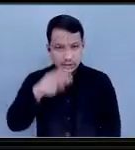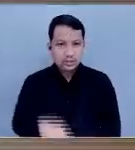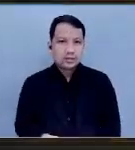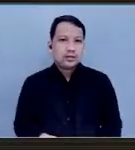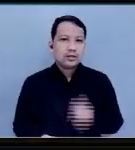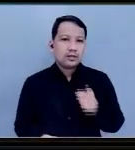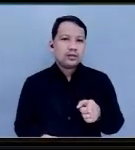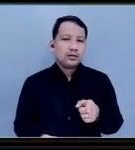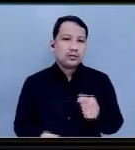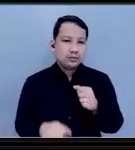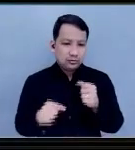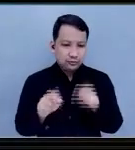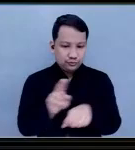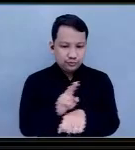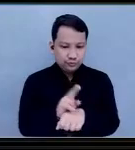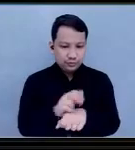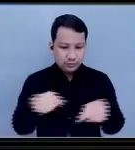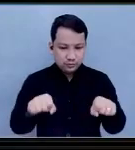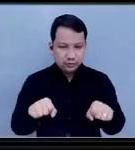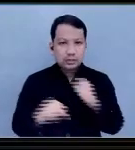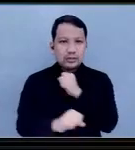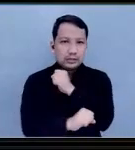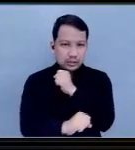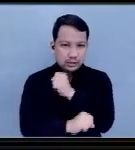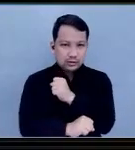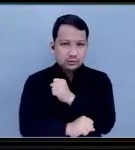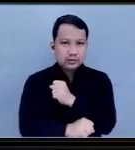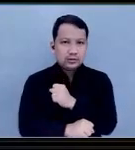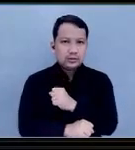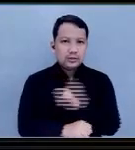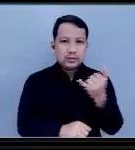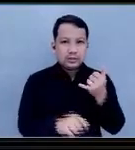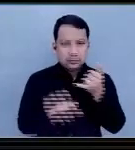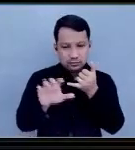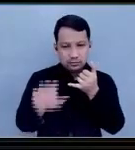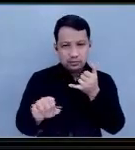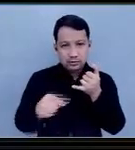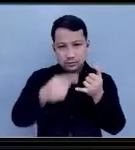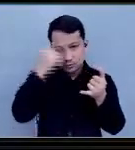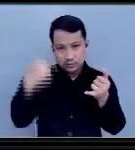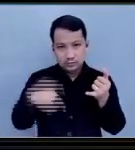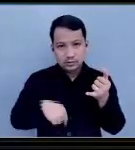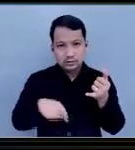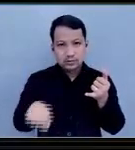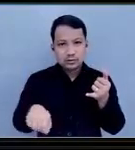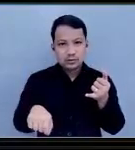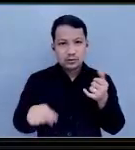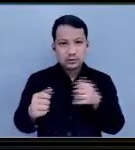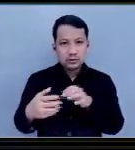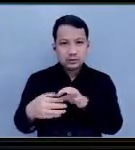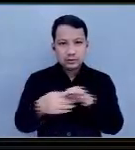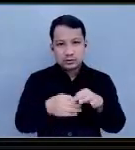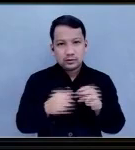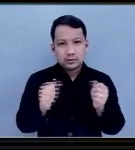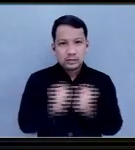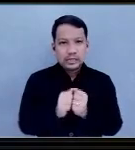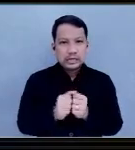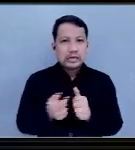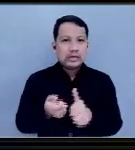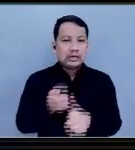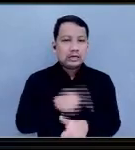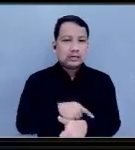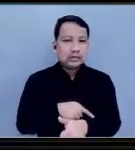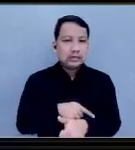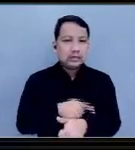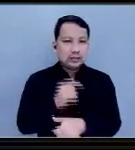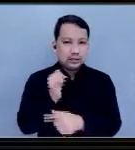nakaw pala. Sa isa pang kuha ng CCTV, kita naman ang nakaitim na lalaking ito nakasabwat umano ng naunang suspect. Pagpasok niya